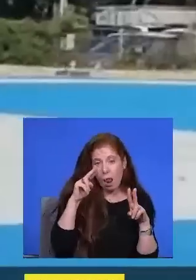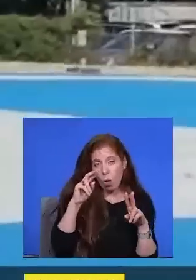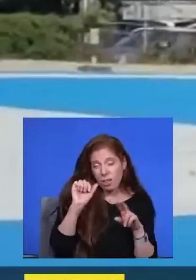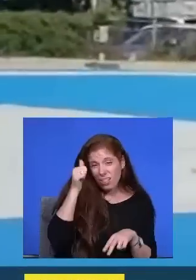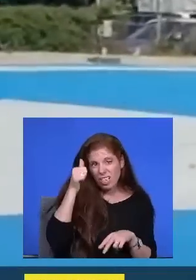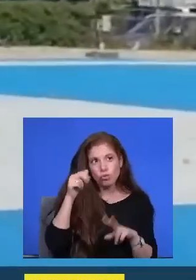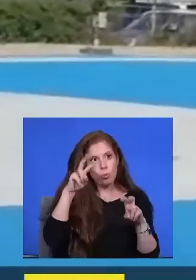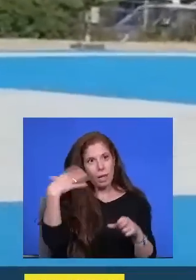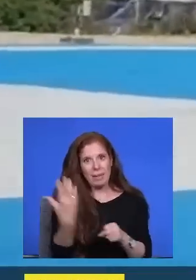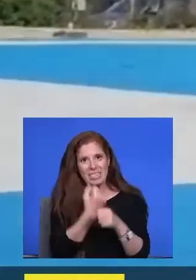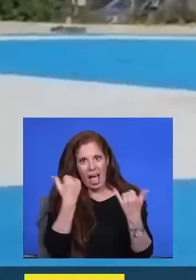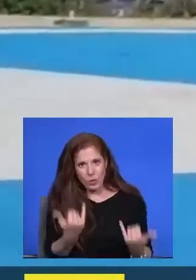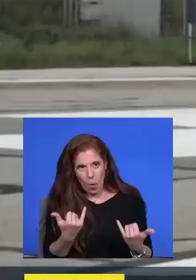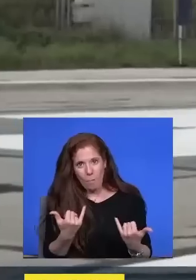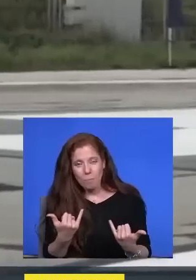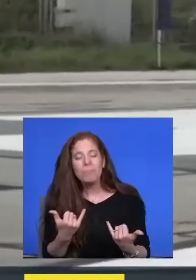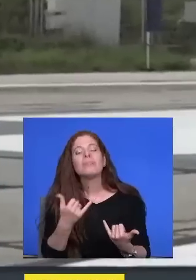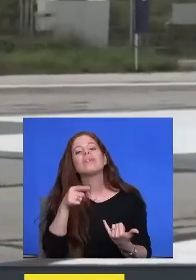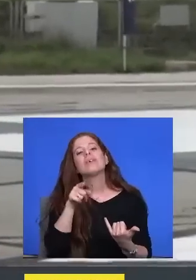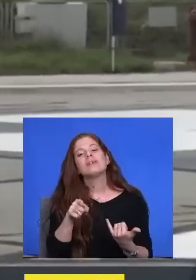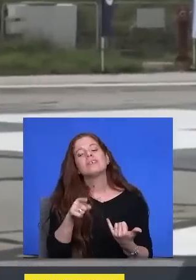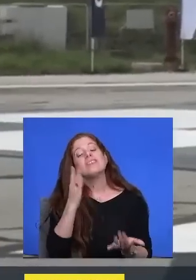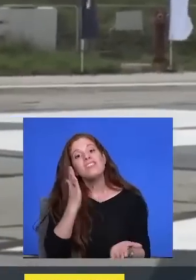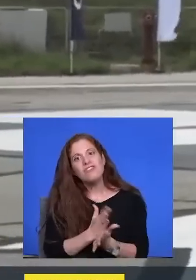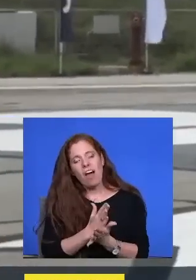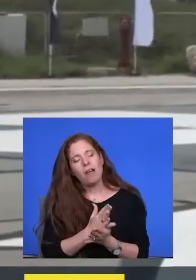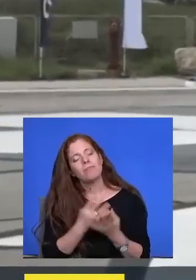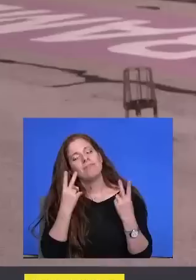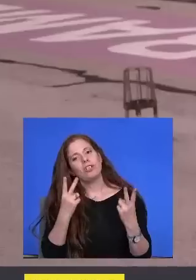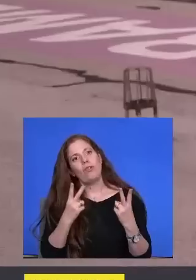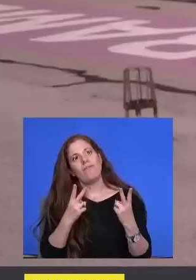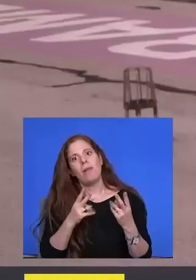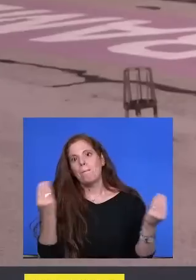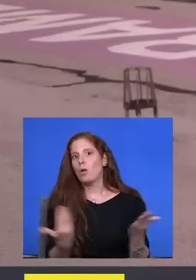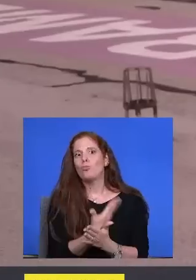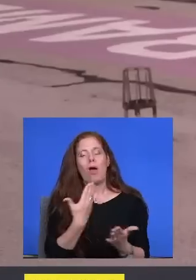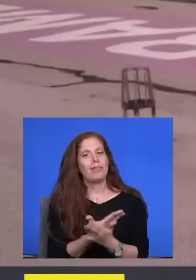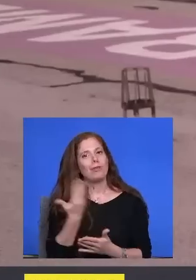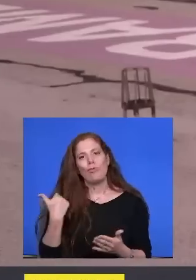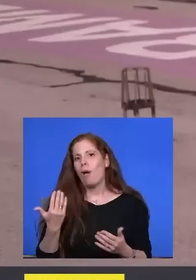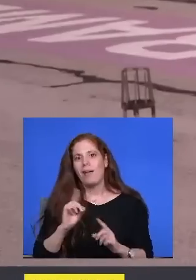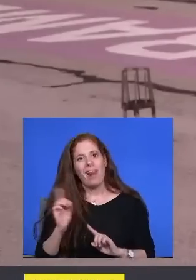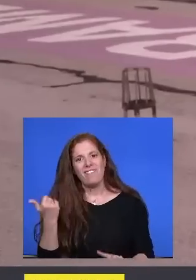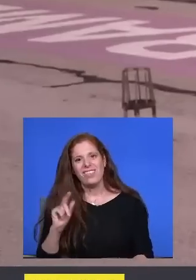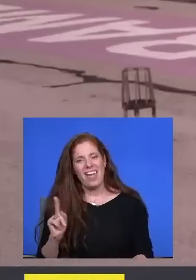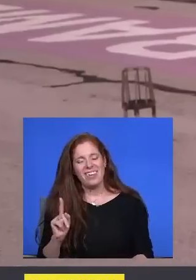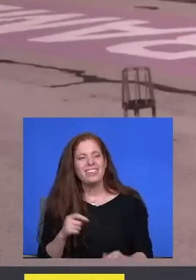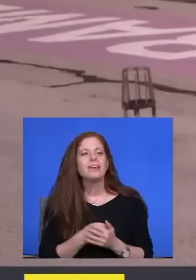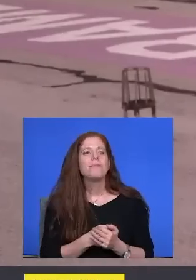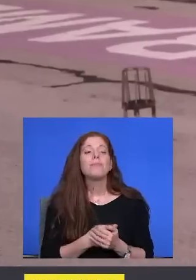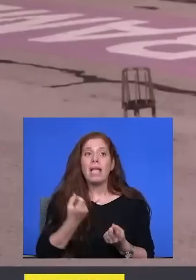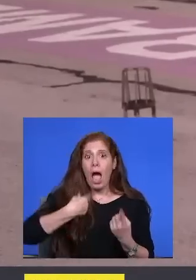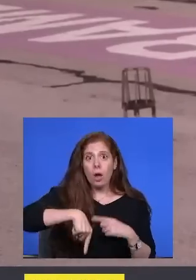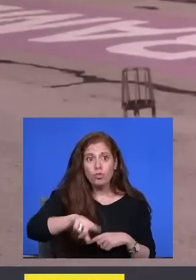החולים רמב״ם והמרכז הרפואי לגליל כבר נחשב לפריצת דרך. רק השבוע היה